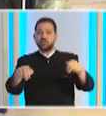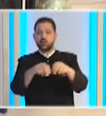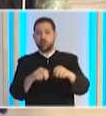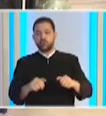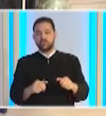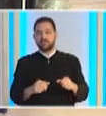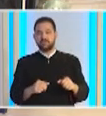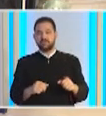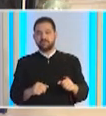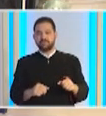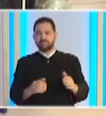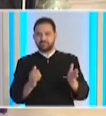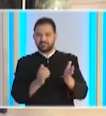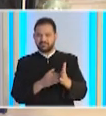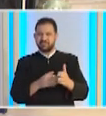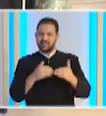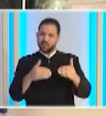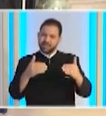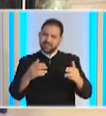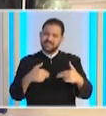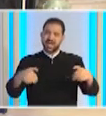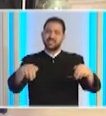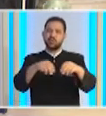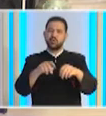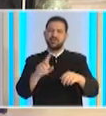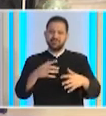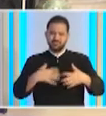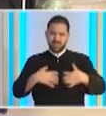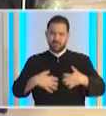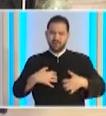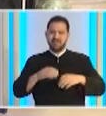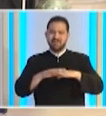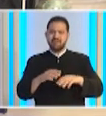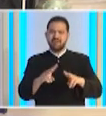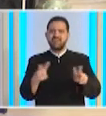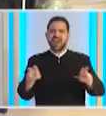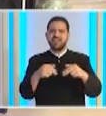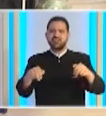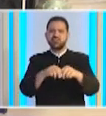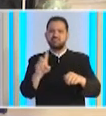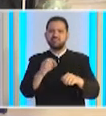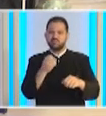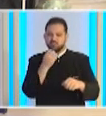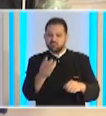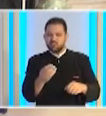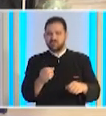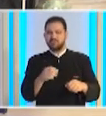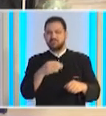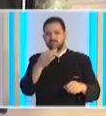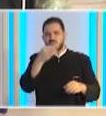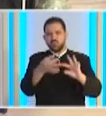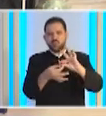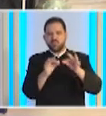numită filantropie, trebuie exersate de noi dacă vrem să nu te mâni pe fratele tău, să nu înjuri, să nu vorbești